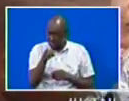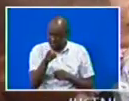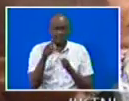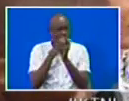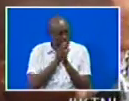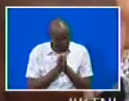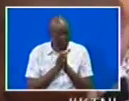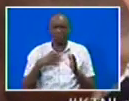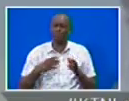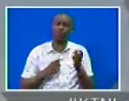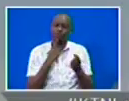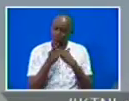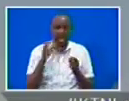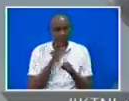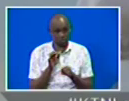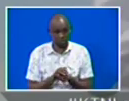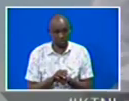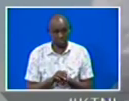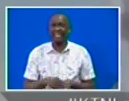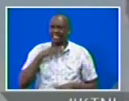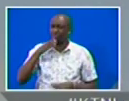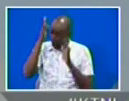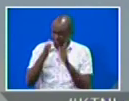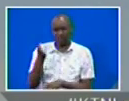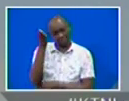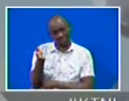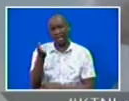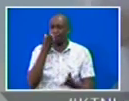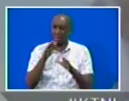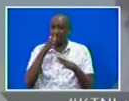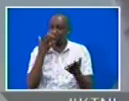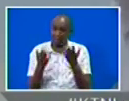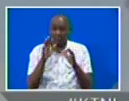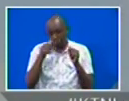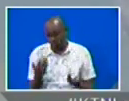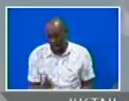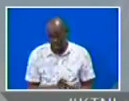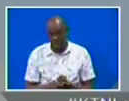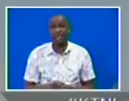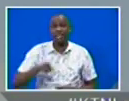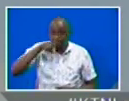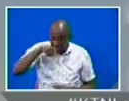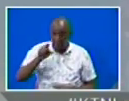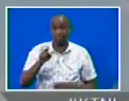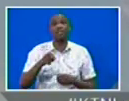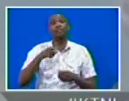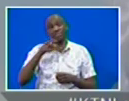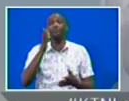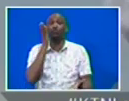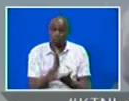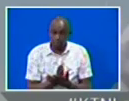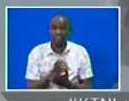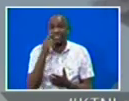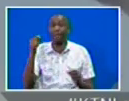limezua mdahalo mkali. Kifo chake kimeweza kuwa kimetokana kwa sababu ya yeye kusimamia ukweli,